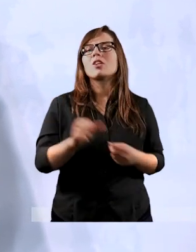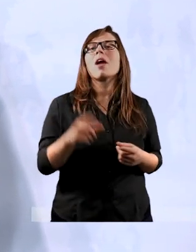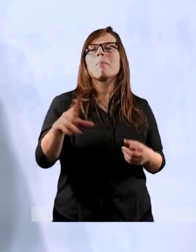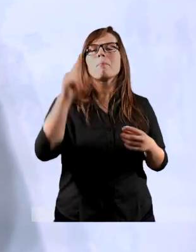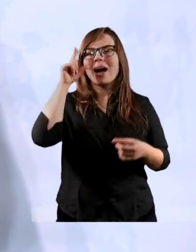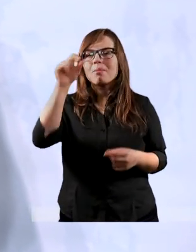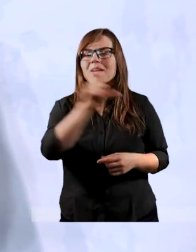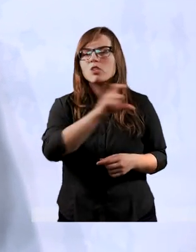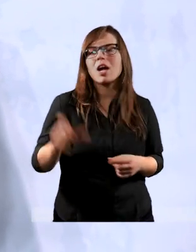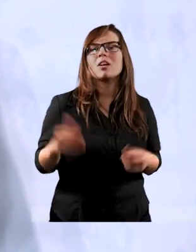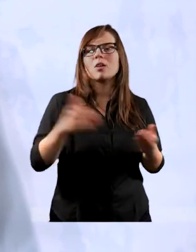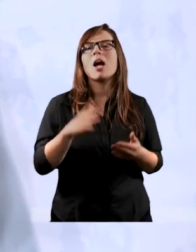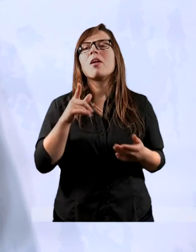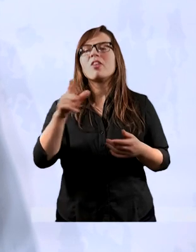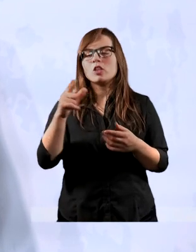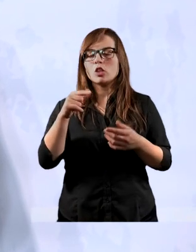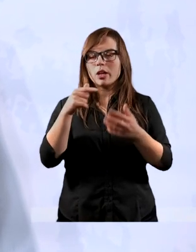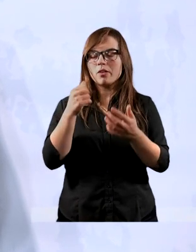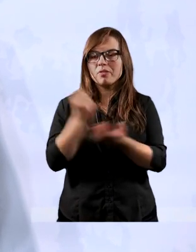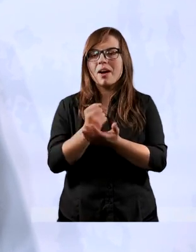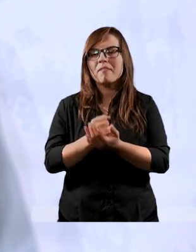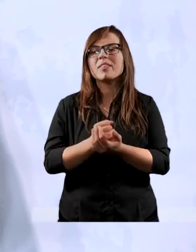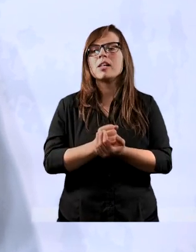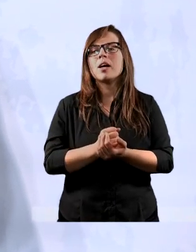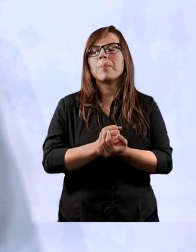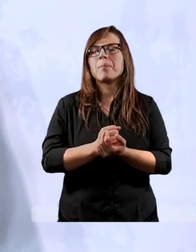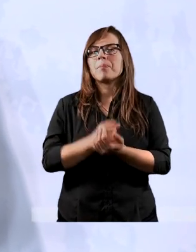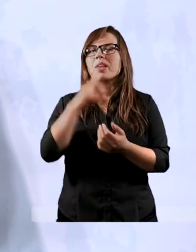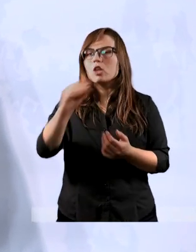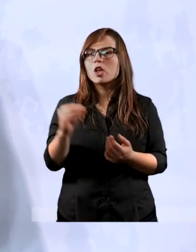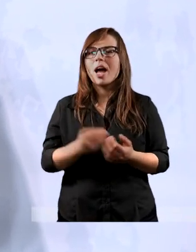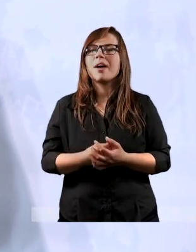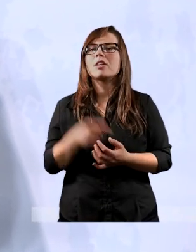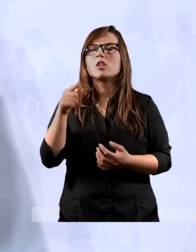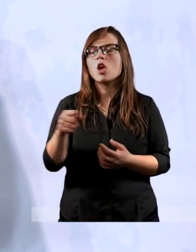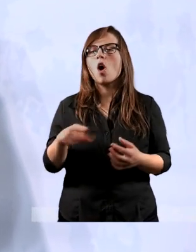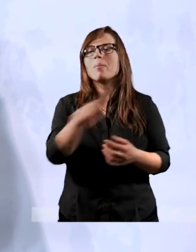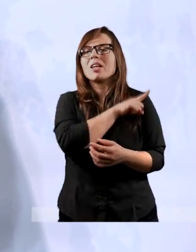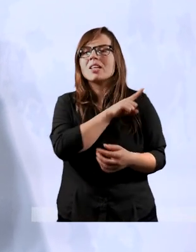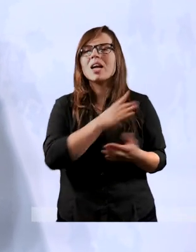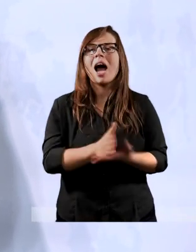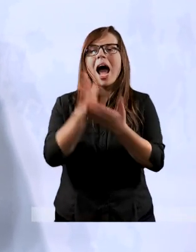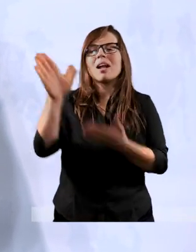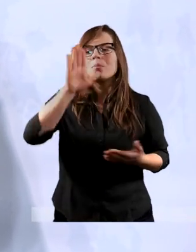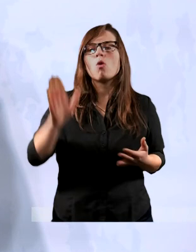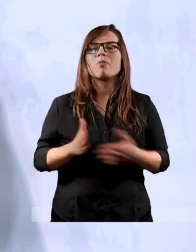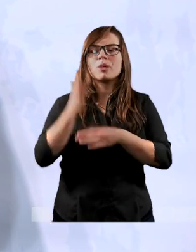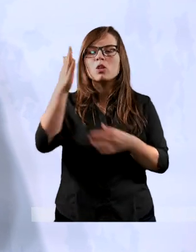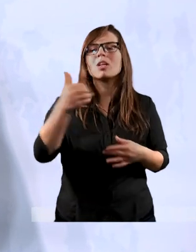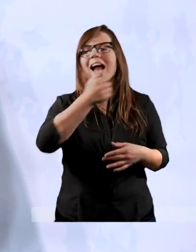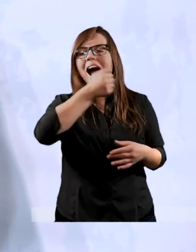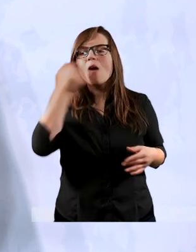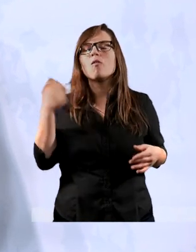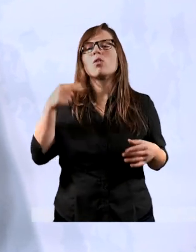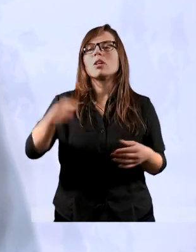perspektywy czasu, być może i ty, Maciek, dostrzeżesz, że że to przestrzeganie rad Bożych w przyszłości